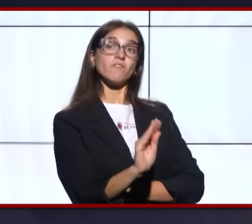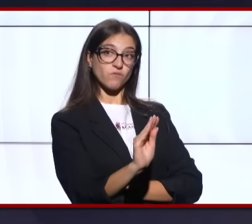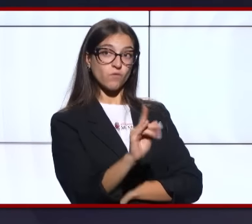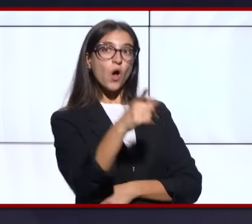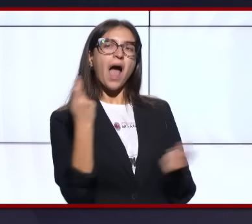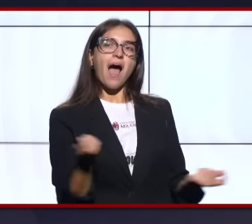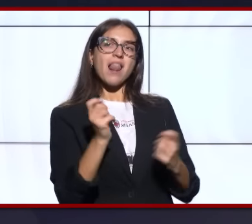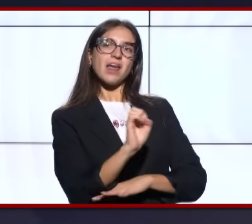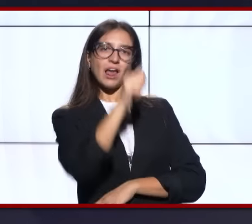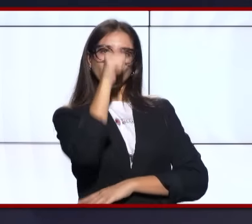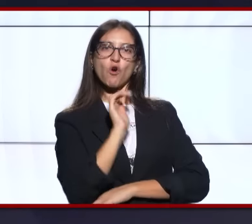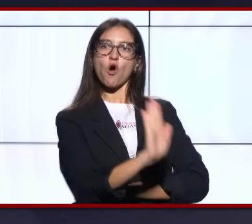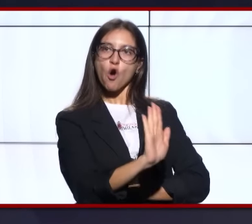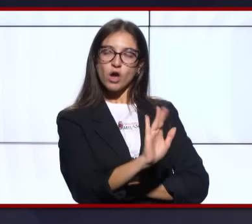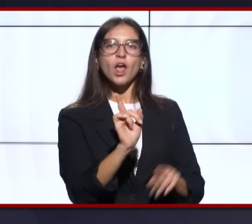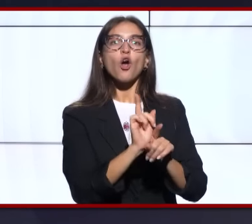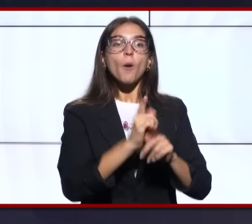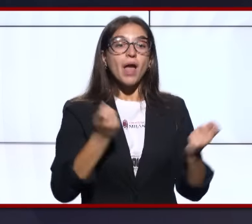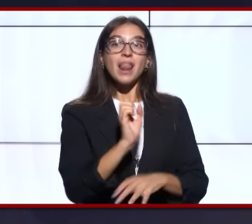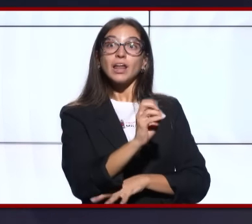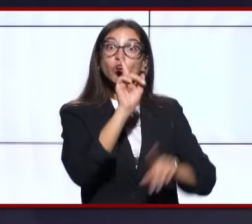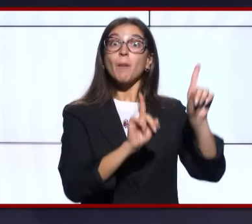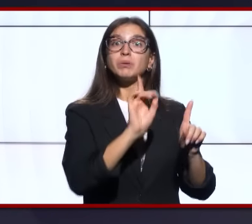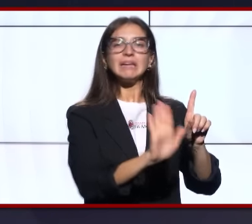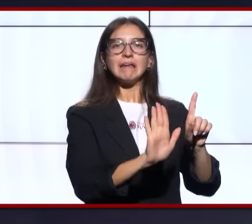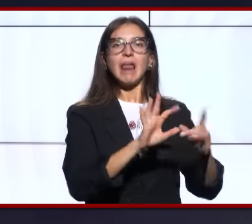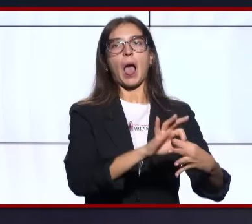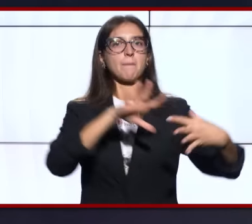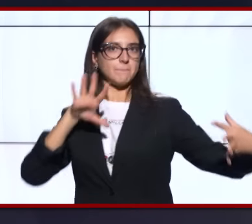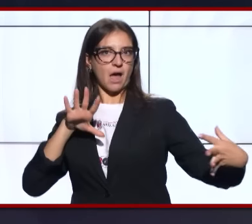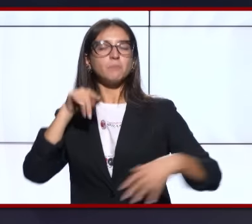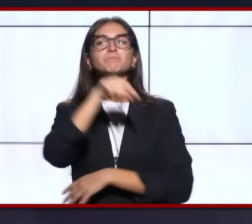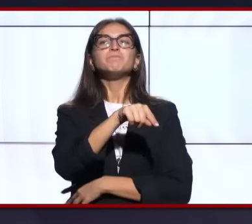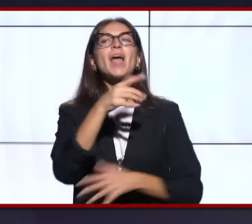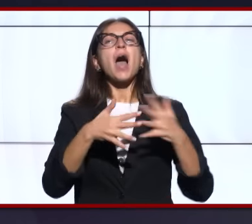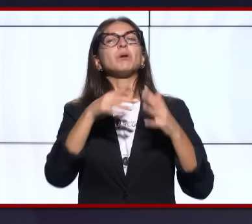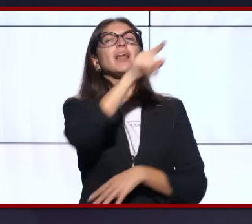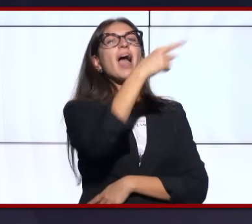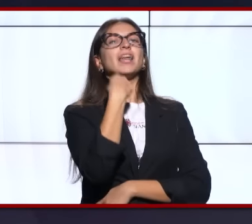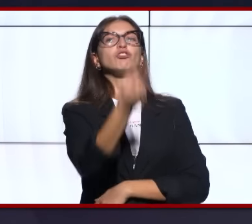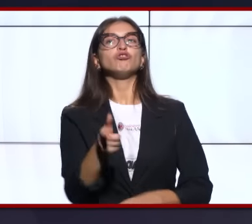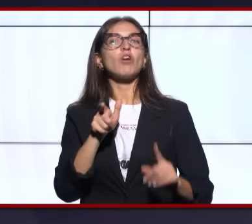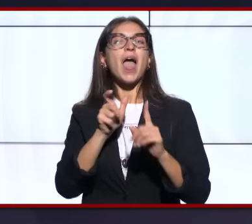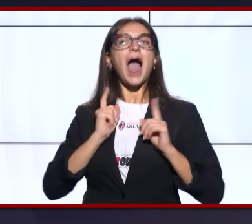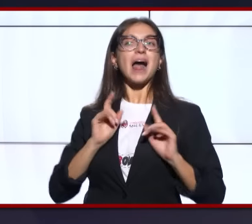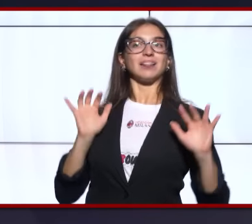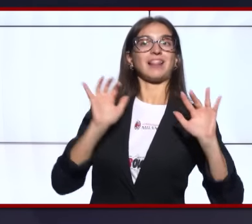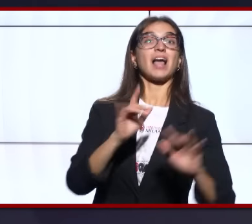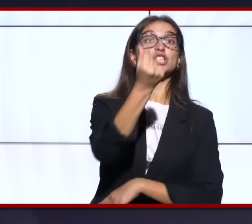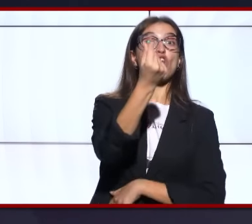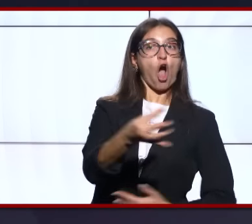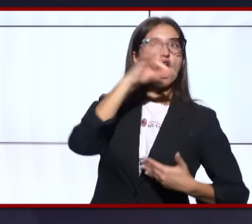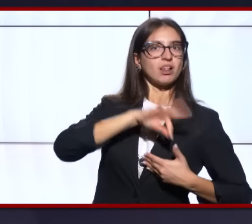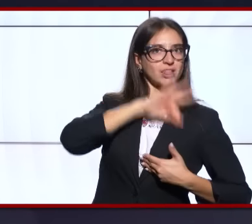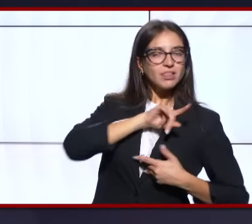cattedra eh in gli americani dicono che l'attacco porta i soldi mentre le difese portano i titoli io ho